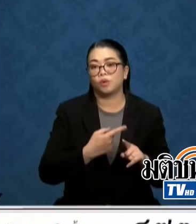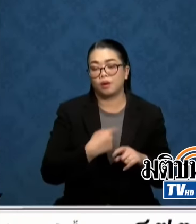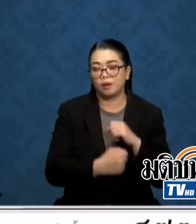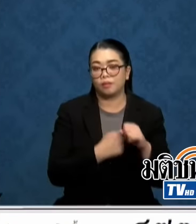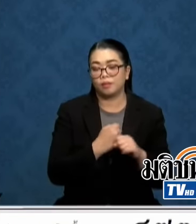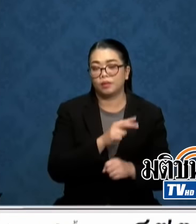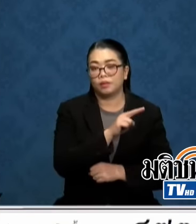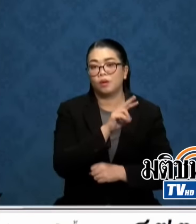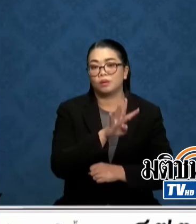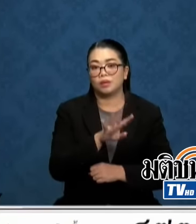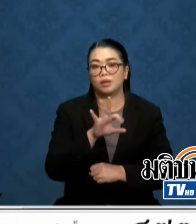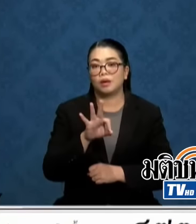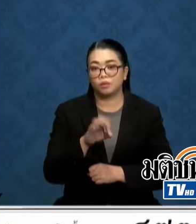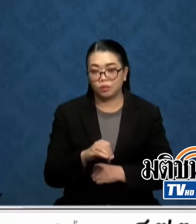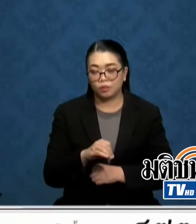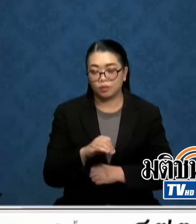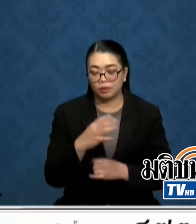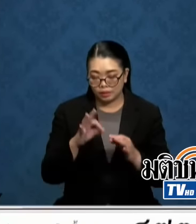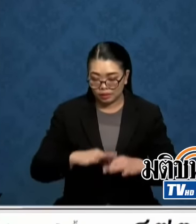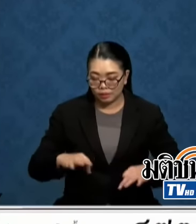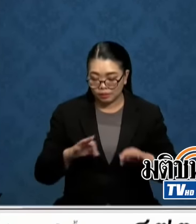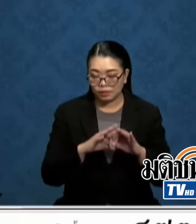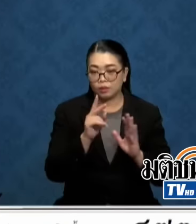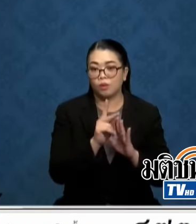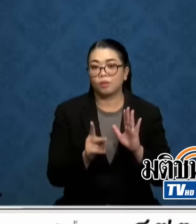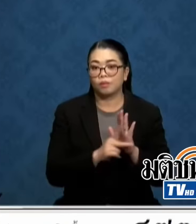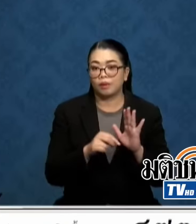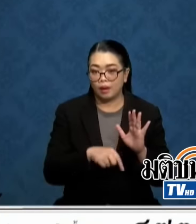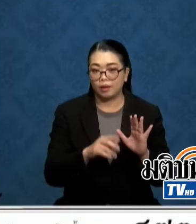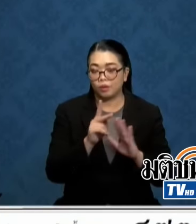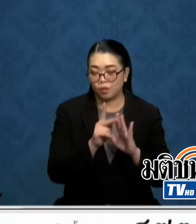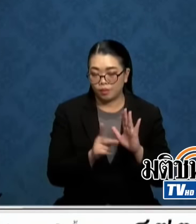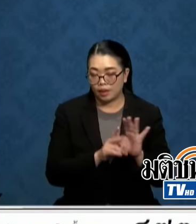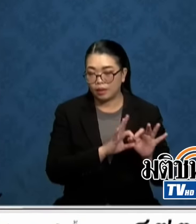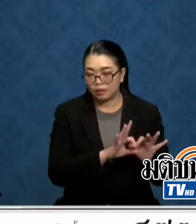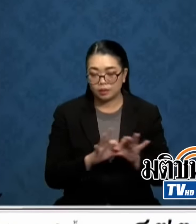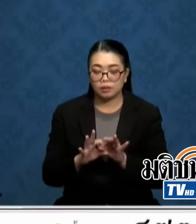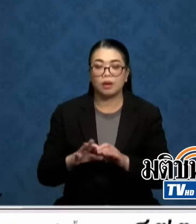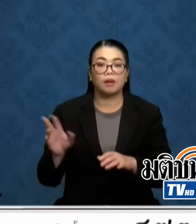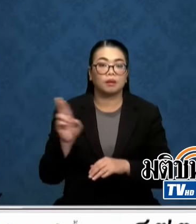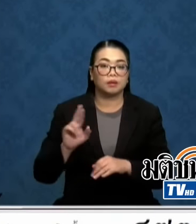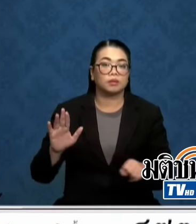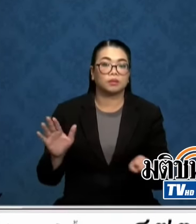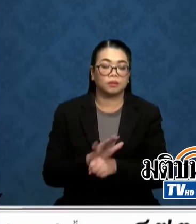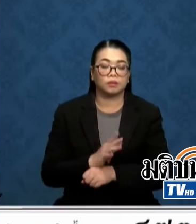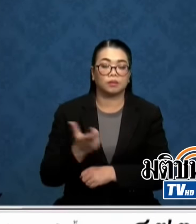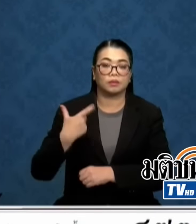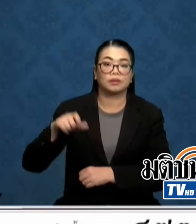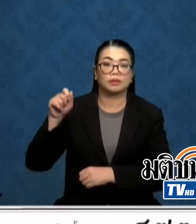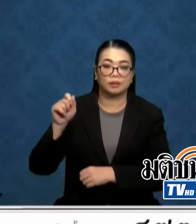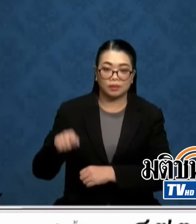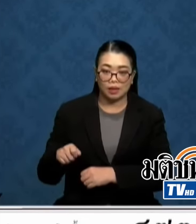พ.ศ2490จึงเป็นกฎหมายอันสมบูรณ์หรือคำพิพากษาศาลฎีกาที่